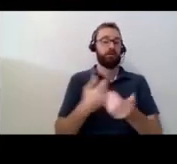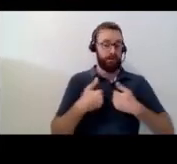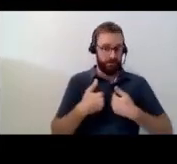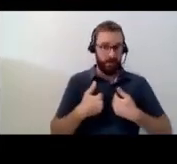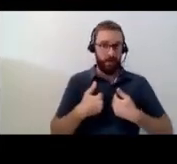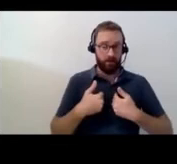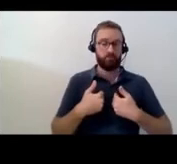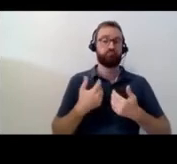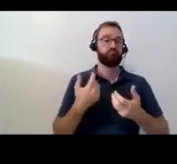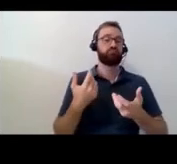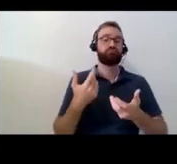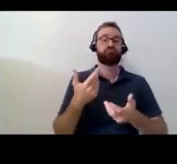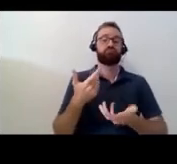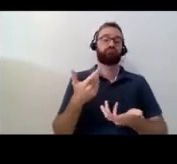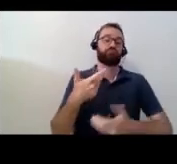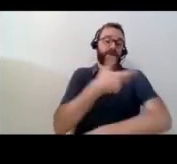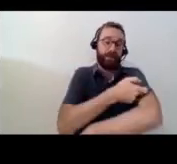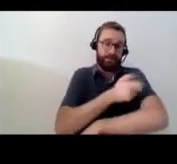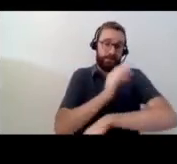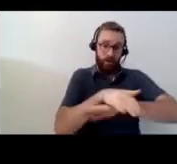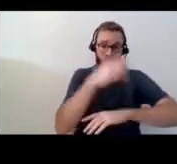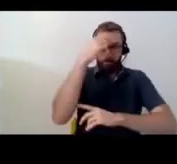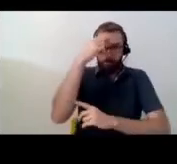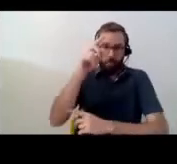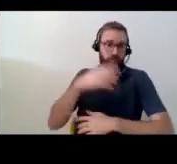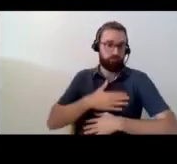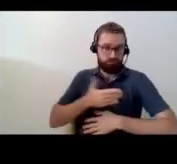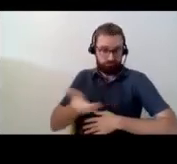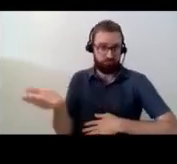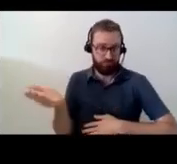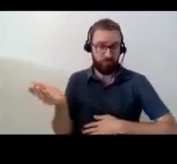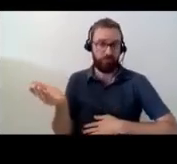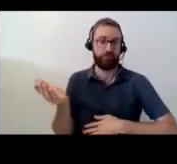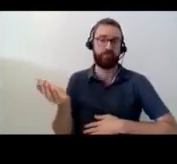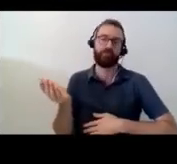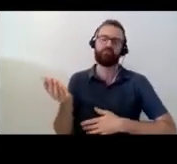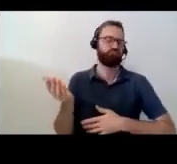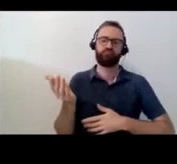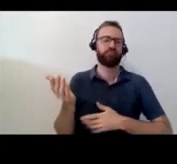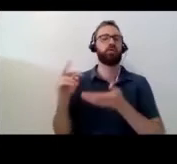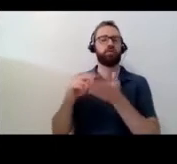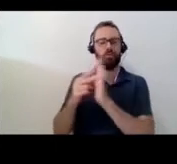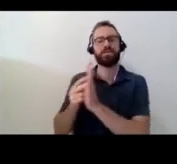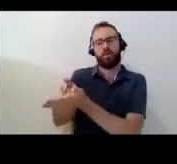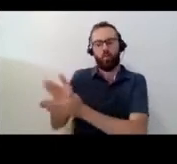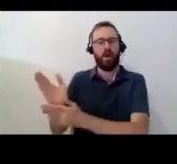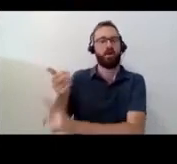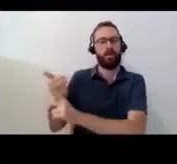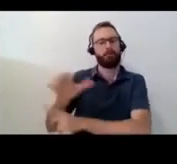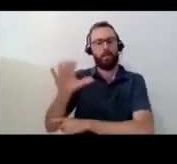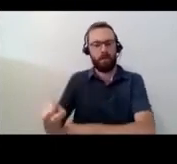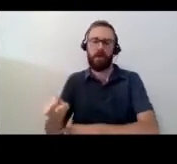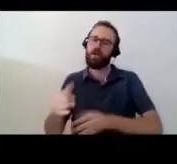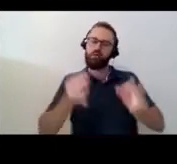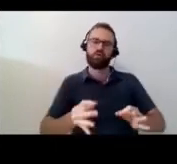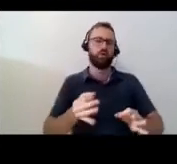convenance croient que il en découle du droit des propriétaires de décider